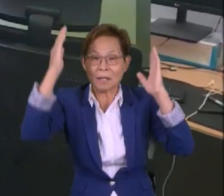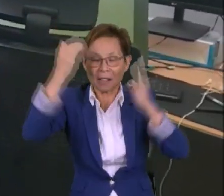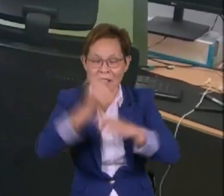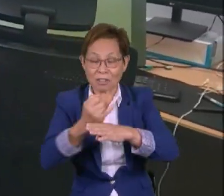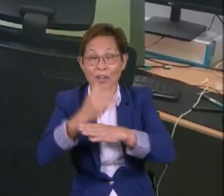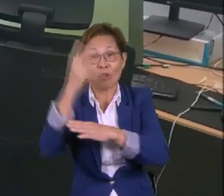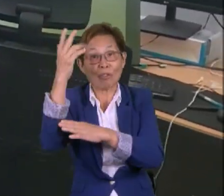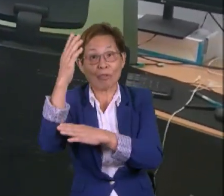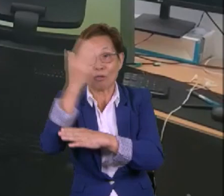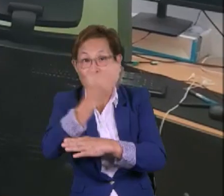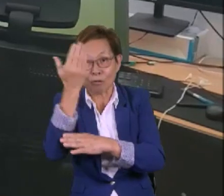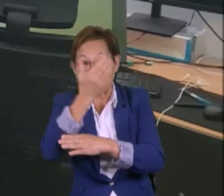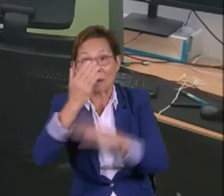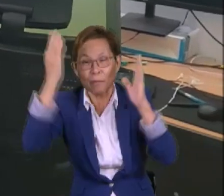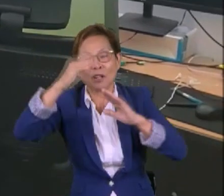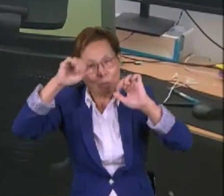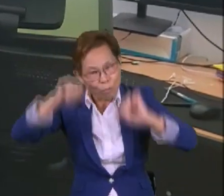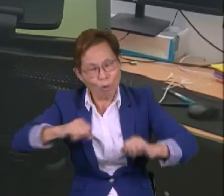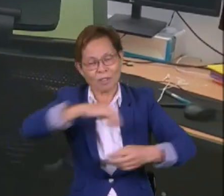reformasi